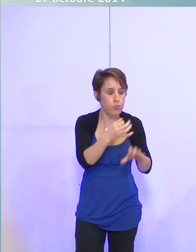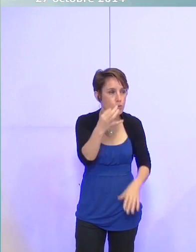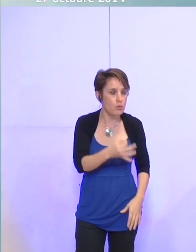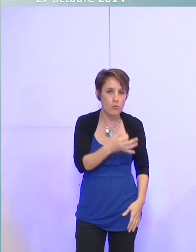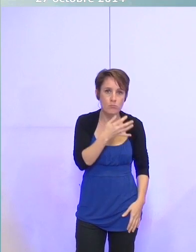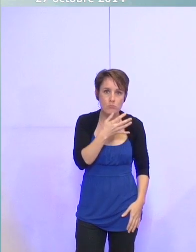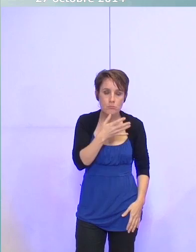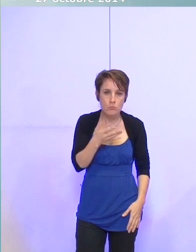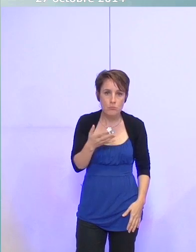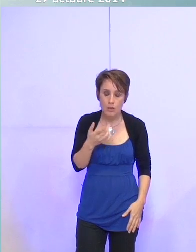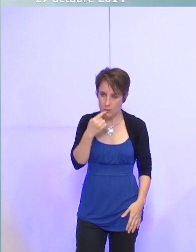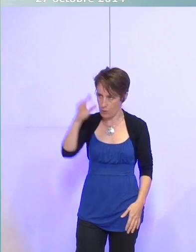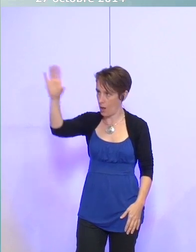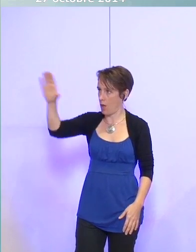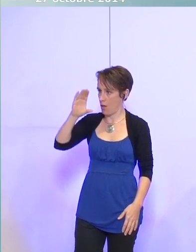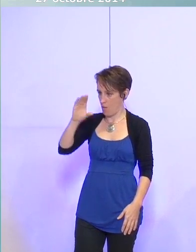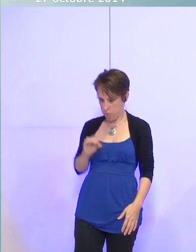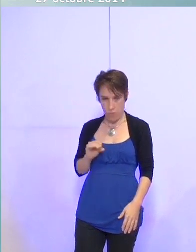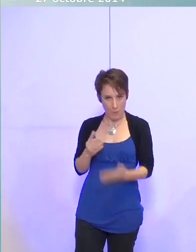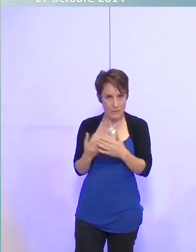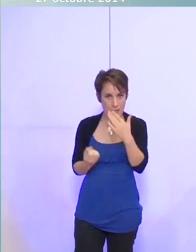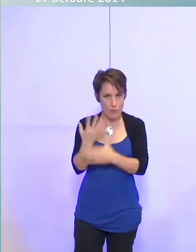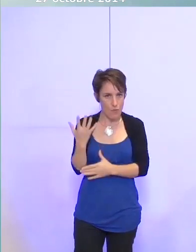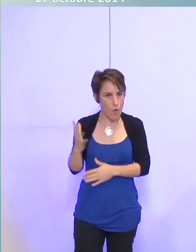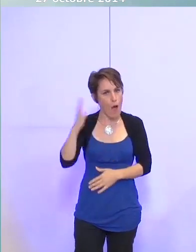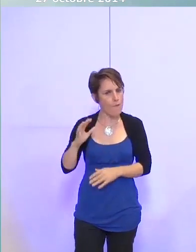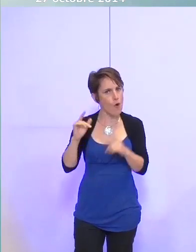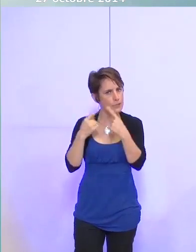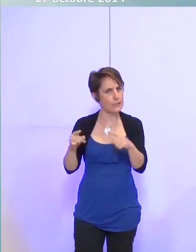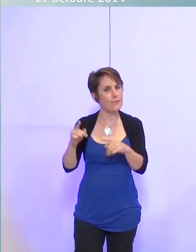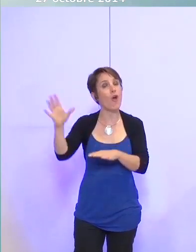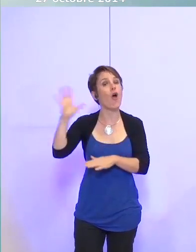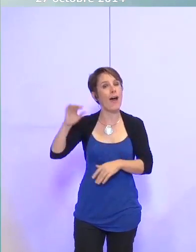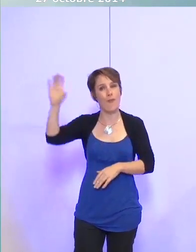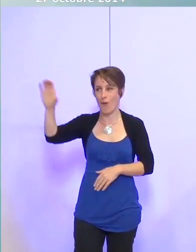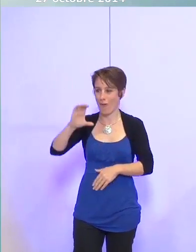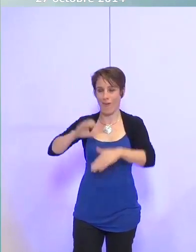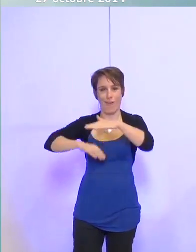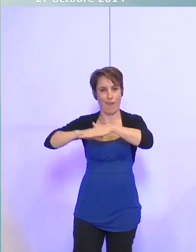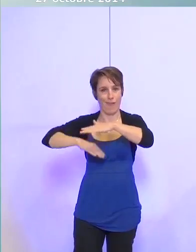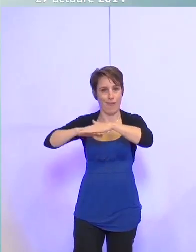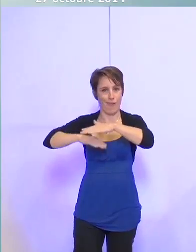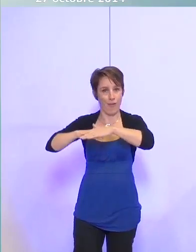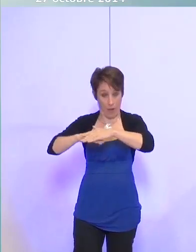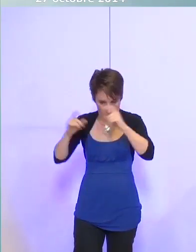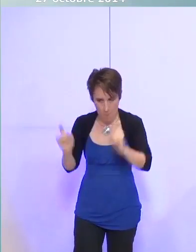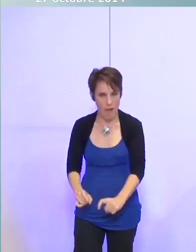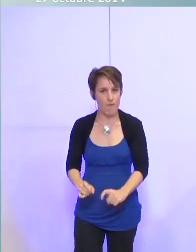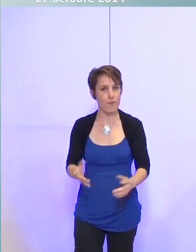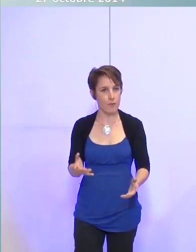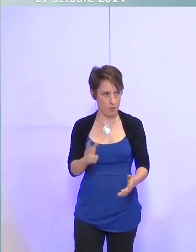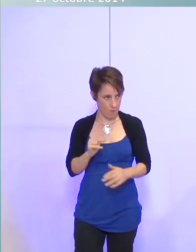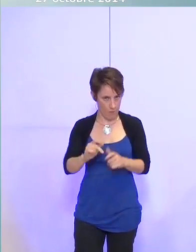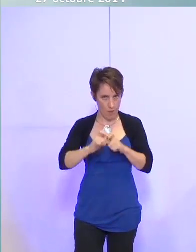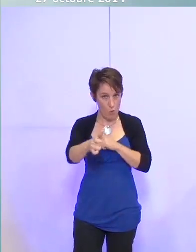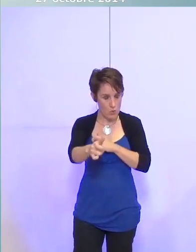enjeu qui est majeur et qui est nouveau, qui est radicalement nouveau et qui va avoir des conséquences énormes